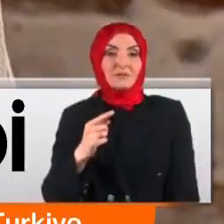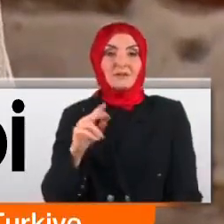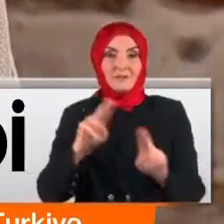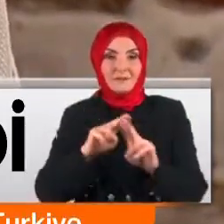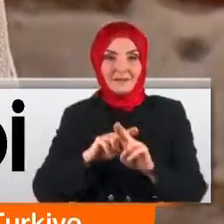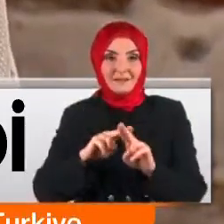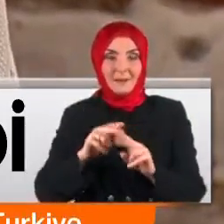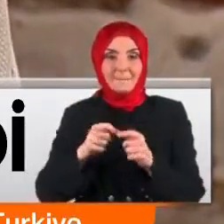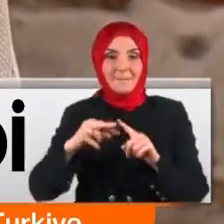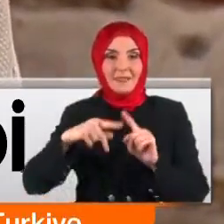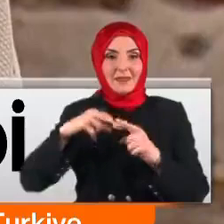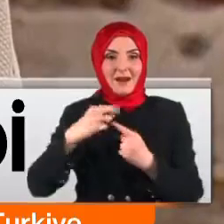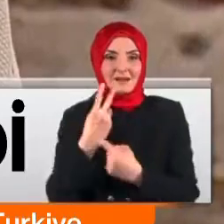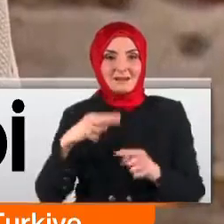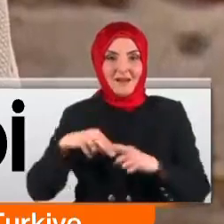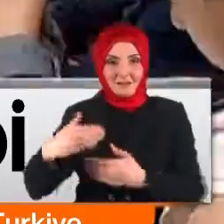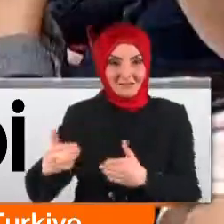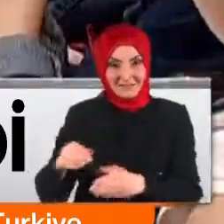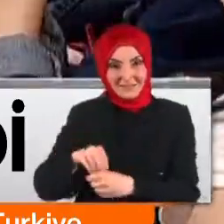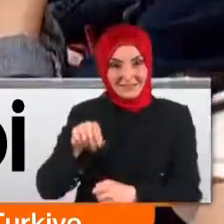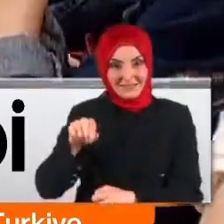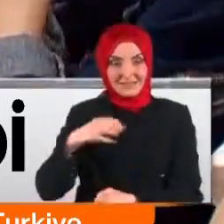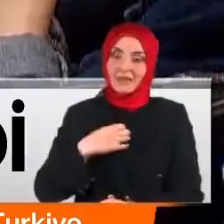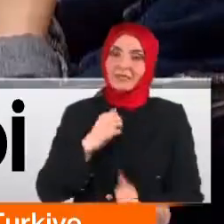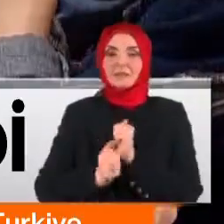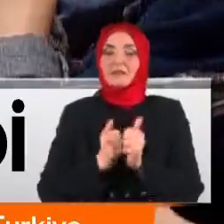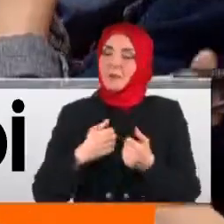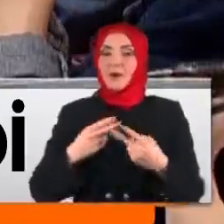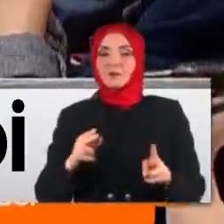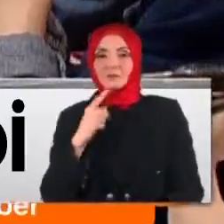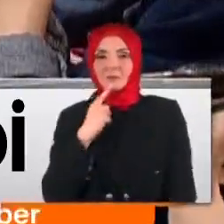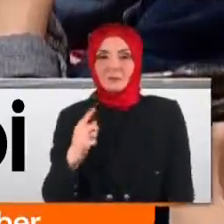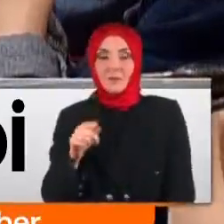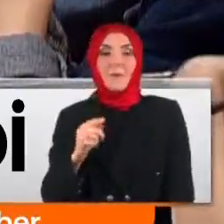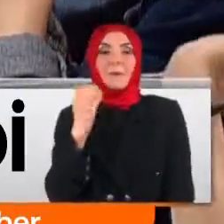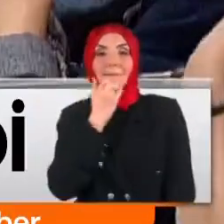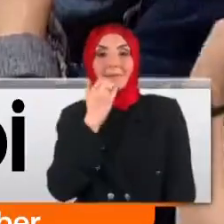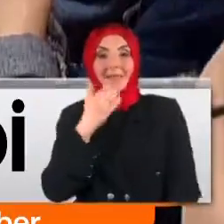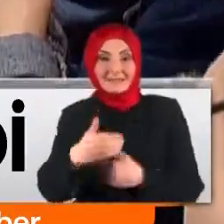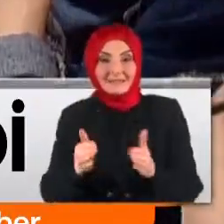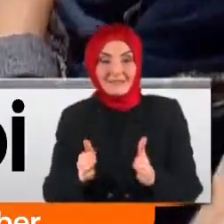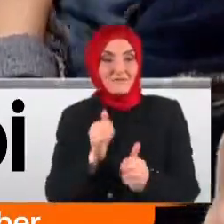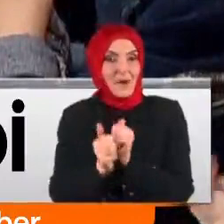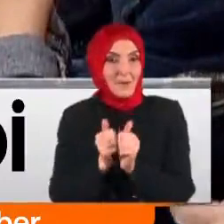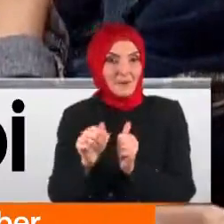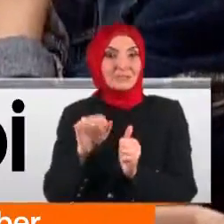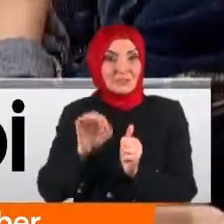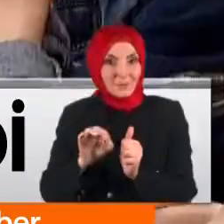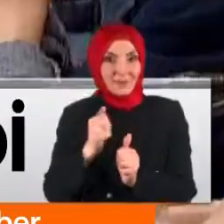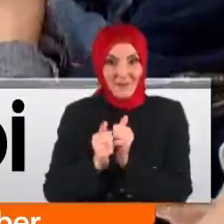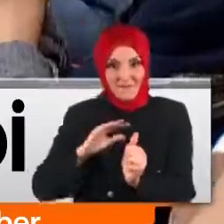da kendimiz üretiyoruz. O pil fabrikasını şu andaki fabrikanın bünyesinde yeni